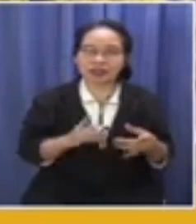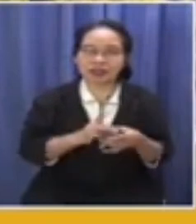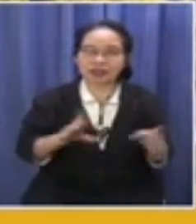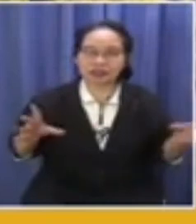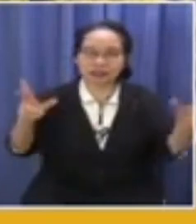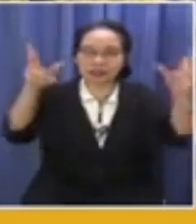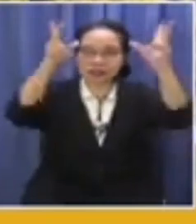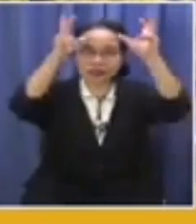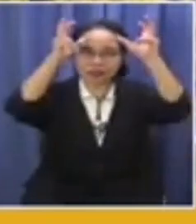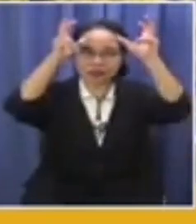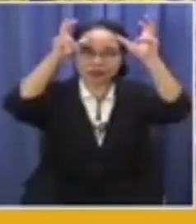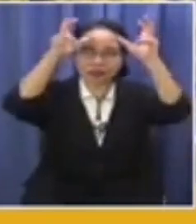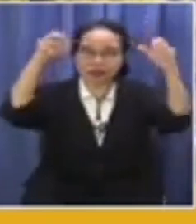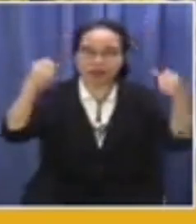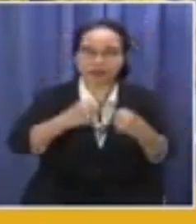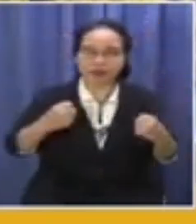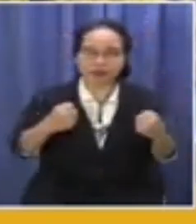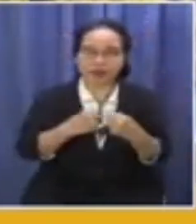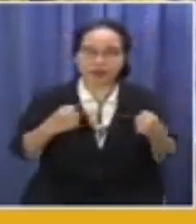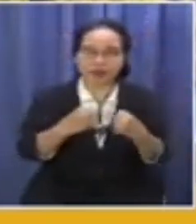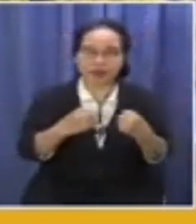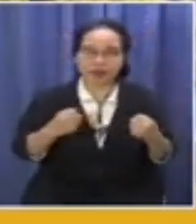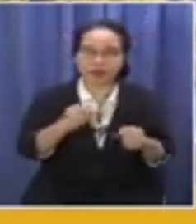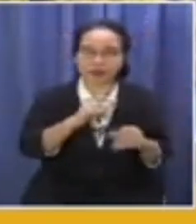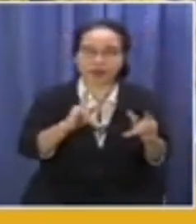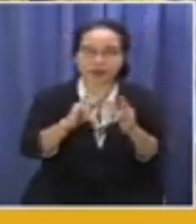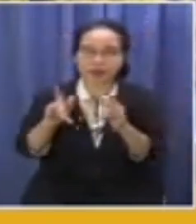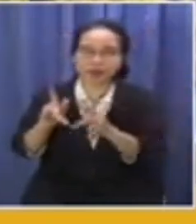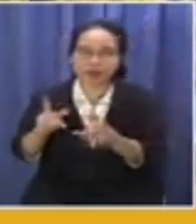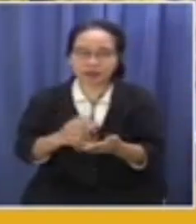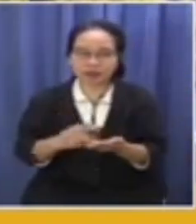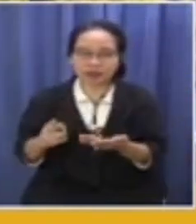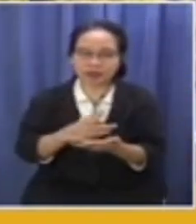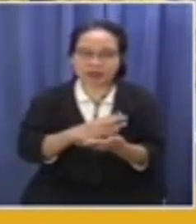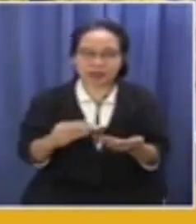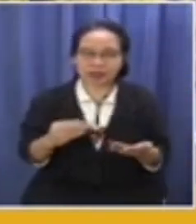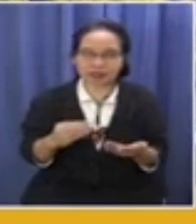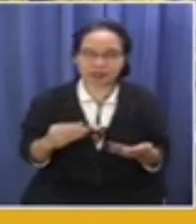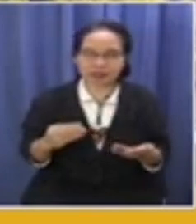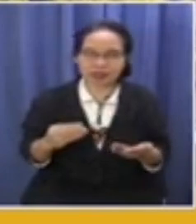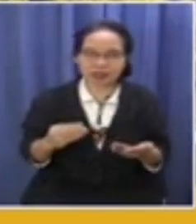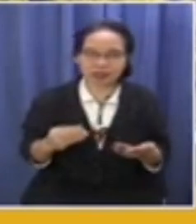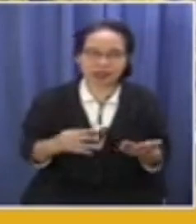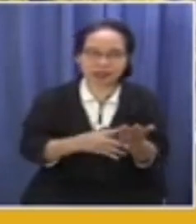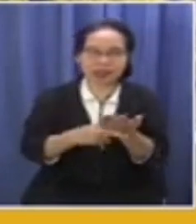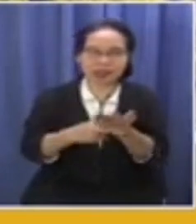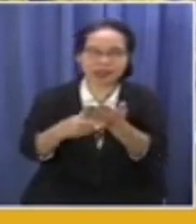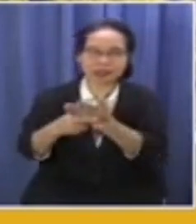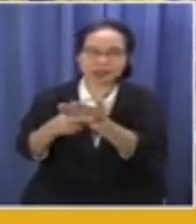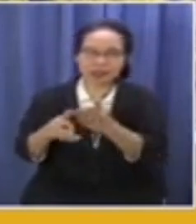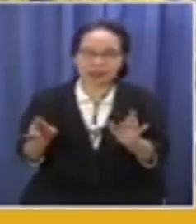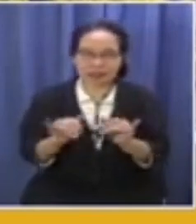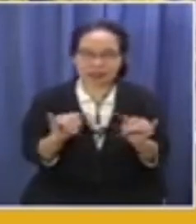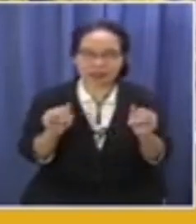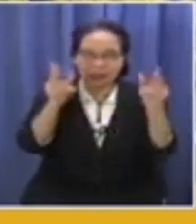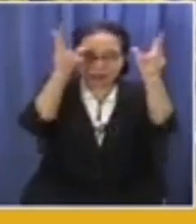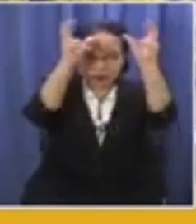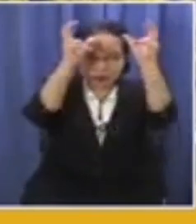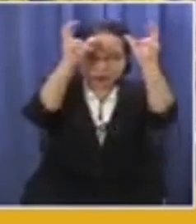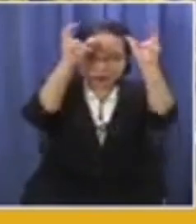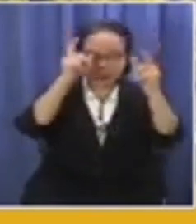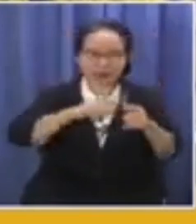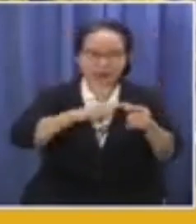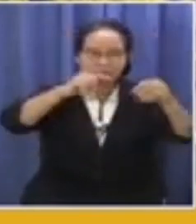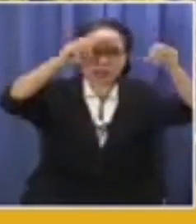na si Satanas inaway niya ung kampamento ng mga Banal Yung kanyang mga nadaya kasama niya